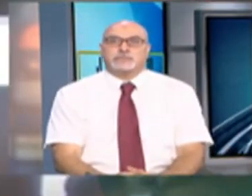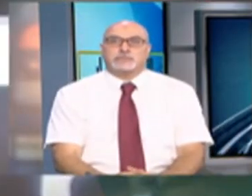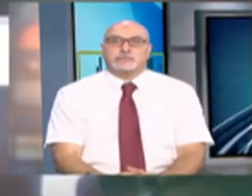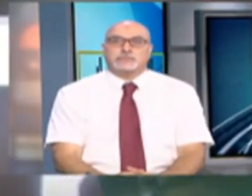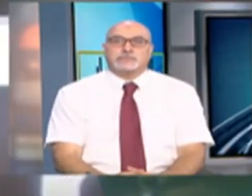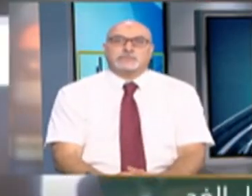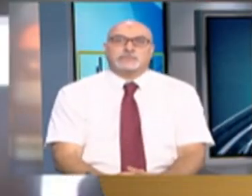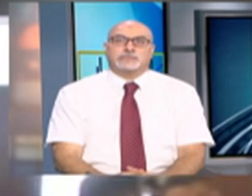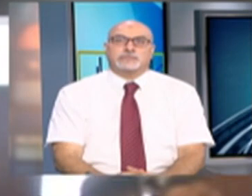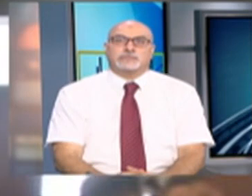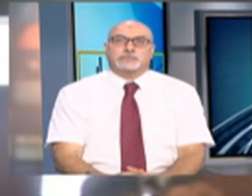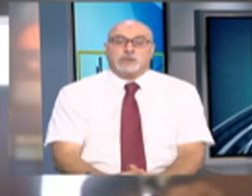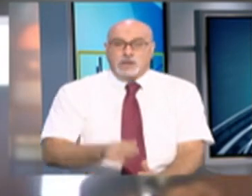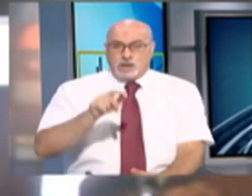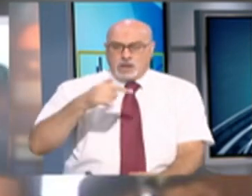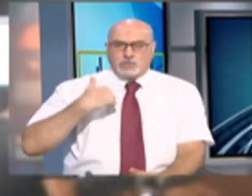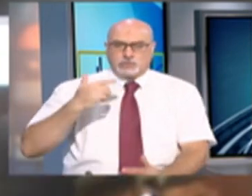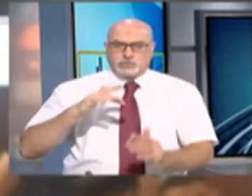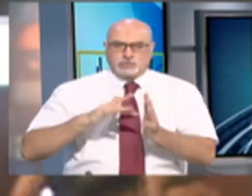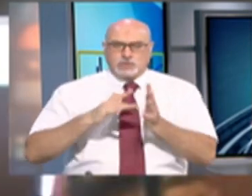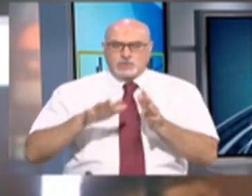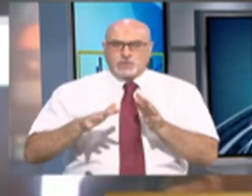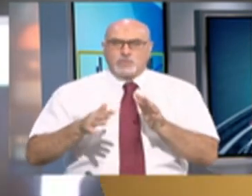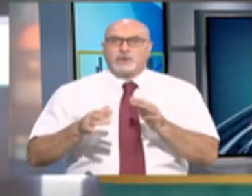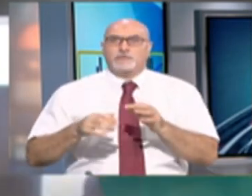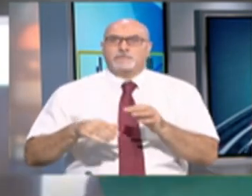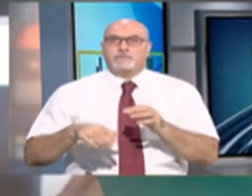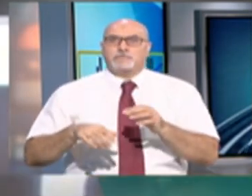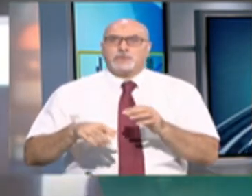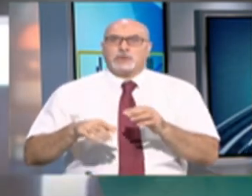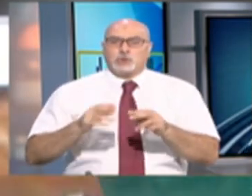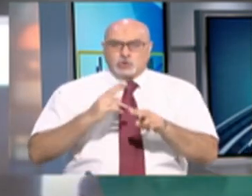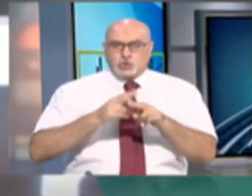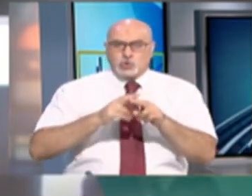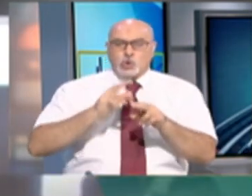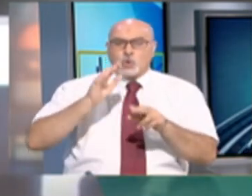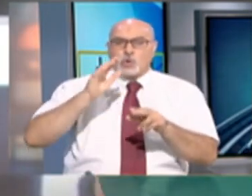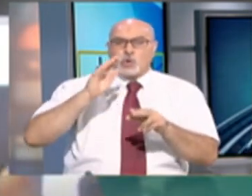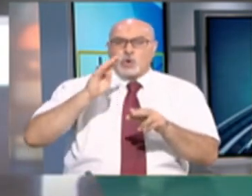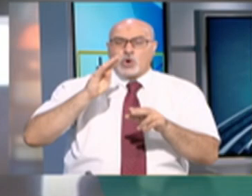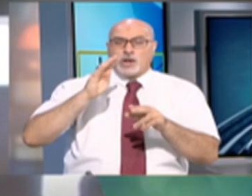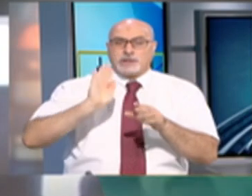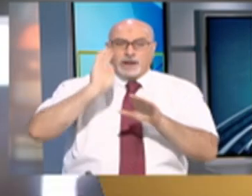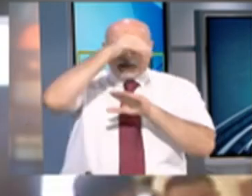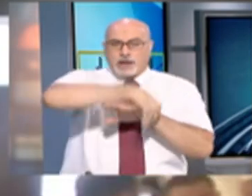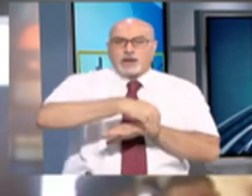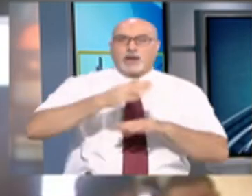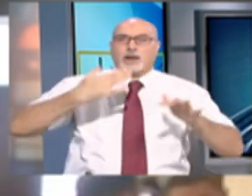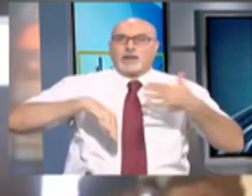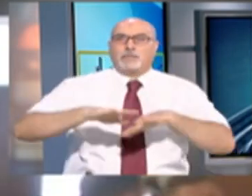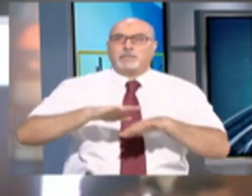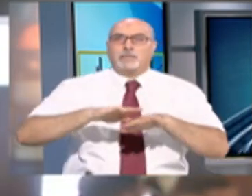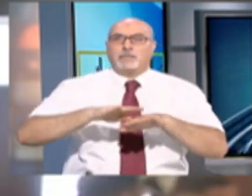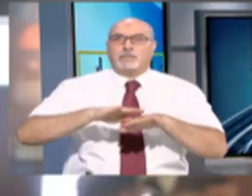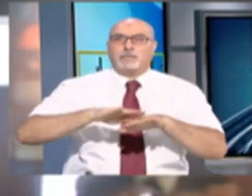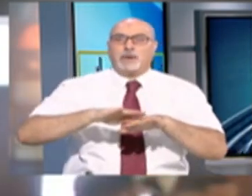في الجديد وكتبته خصيصا للحدث، يسموه بيهايند سي، ما وراء البحر، هو قصيدة لابن حمديس